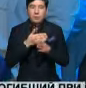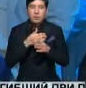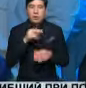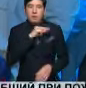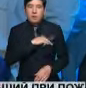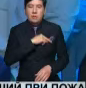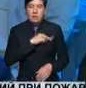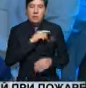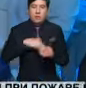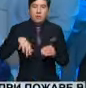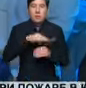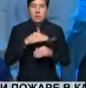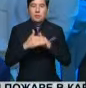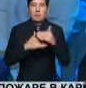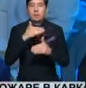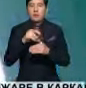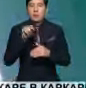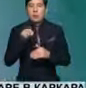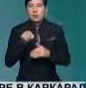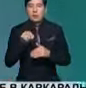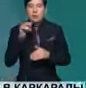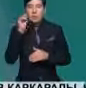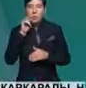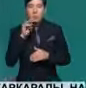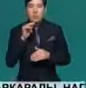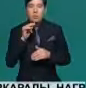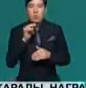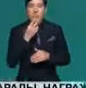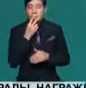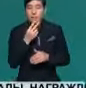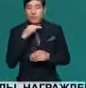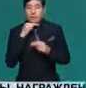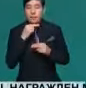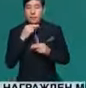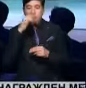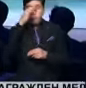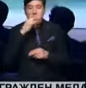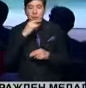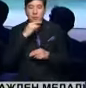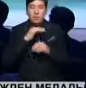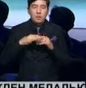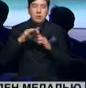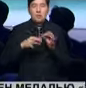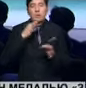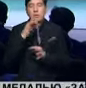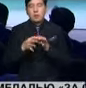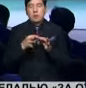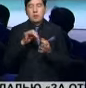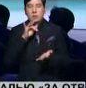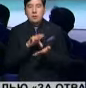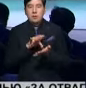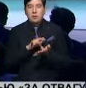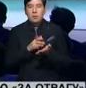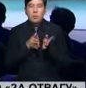этой отрасли и повышению статуса их деятельности. Также не остались без внимания достижения казахстанских школьников на международной арене. Путь к